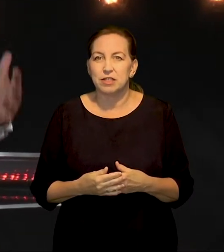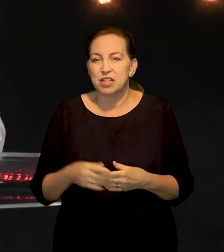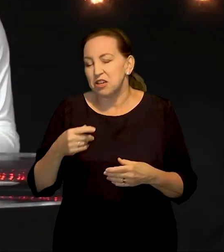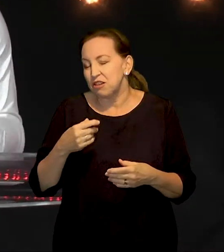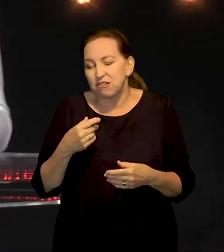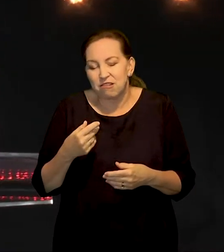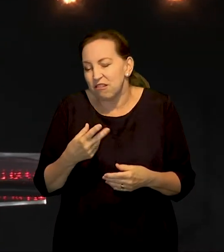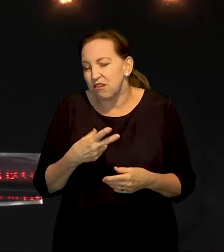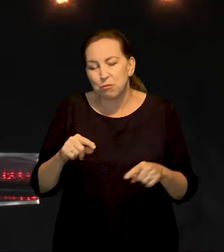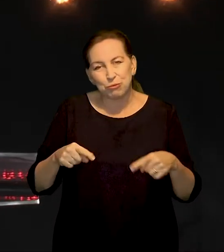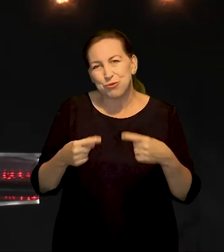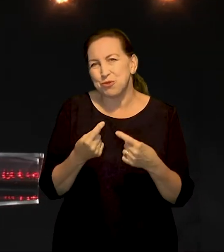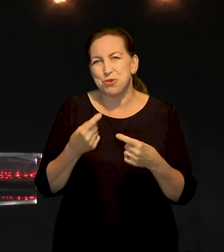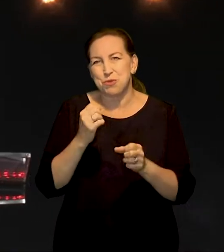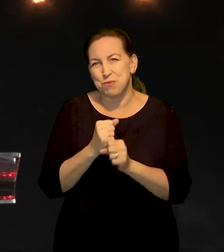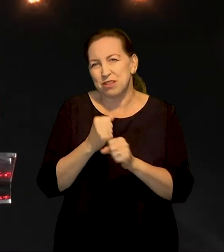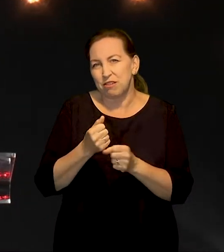czekając na pracę,